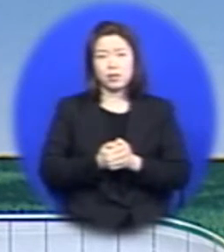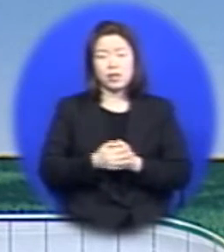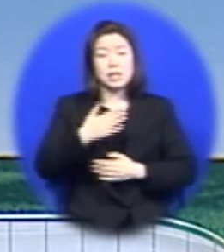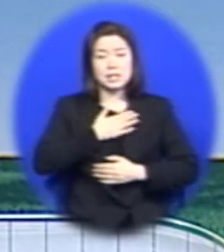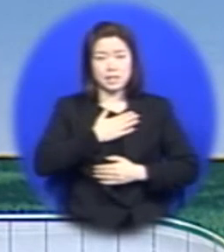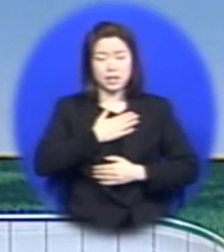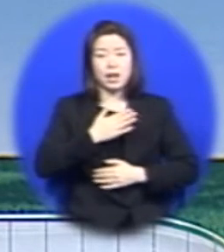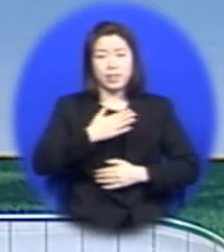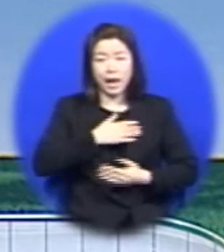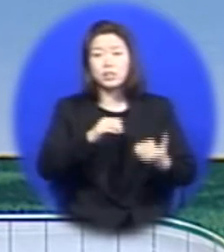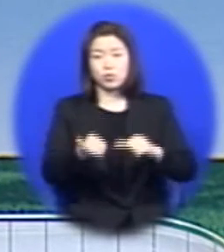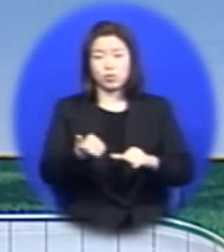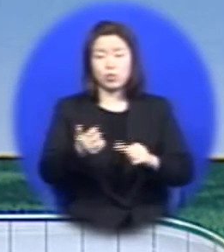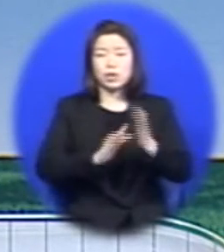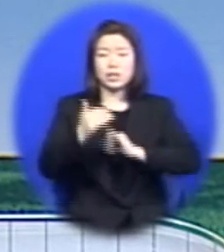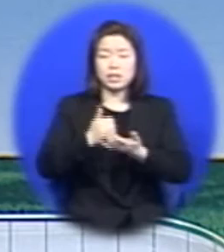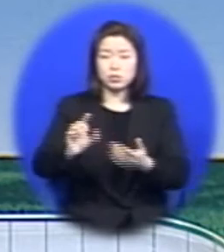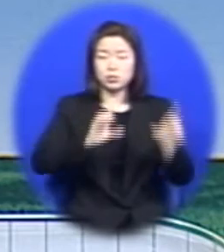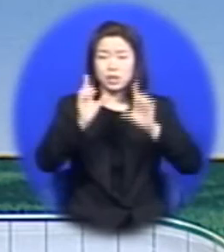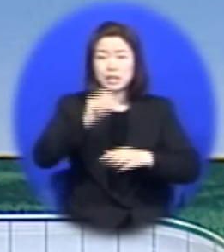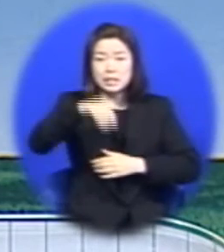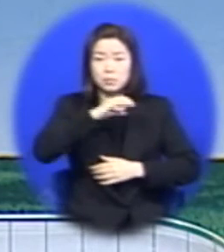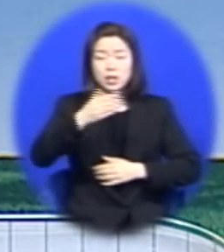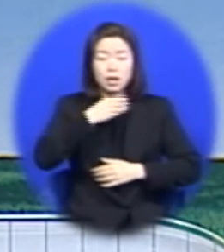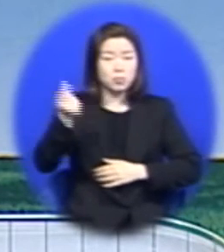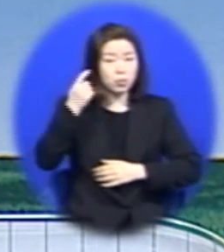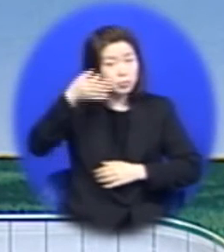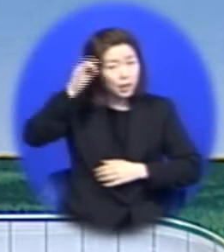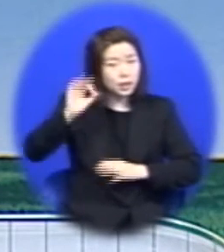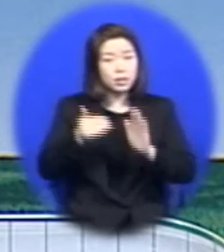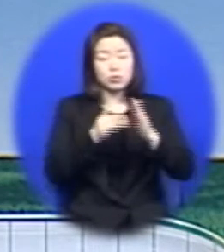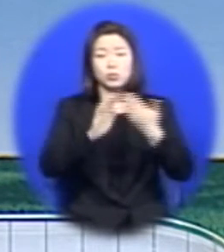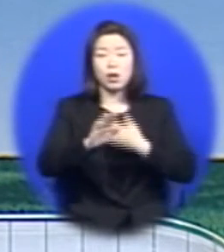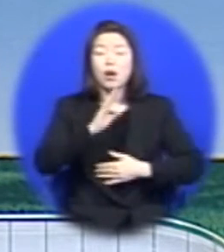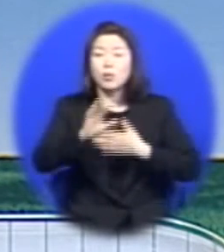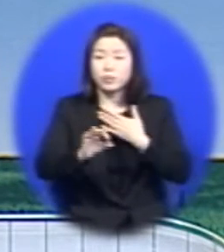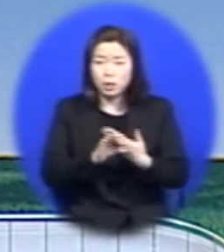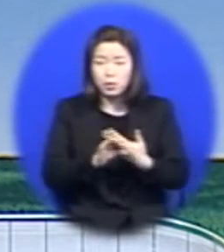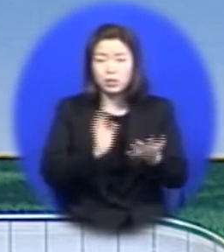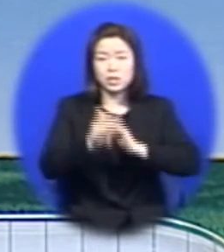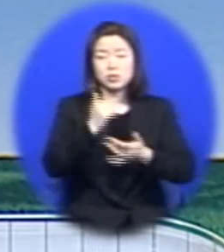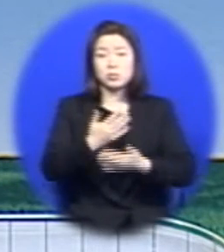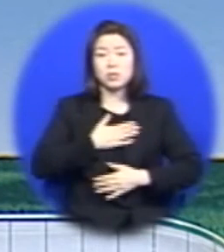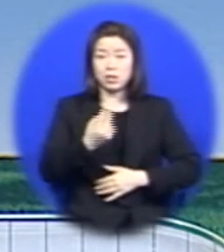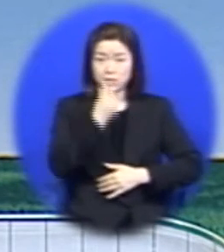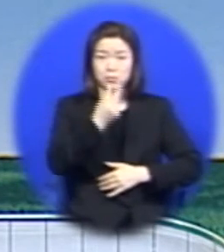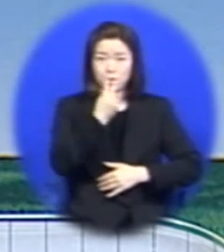제가 나는 죽고 예수로 사는 십자가의 복음을 깨닫고 난 다음에 그렇다면 예수님이 내